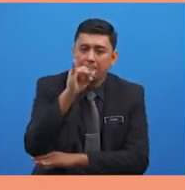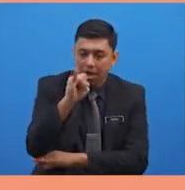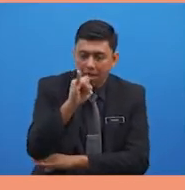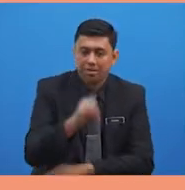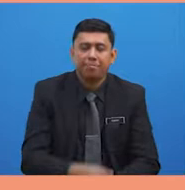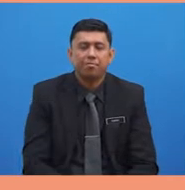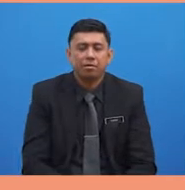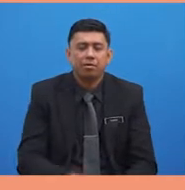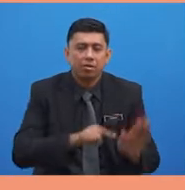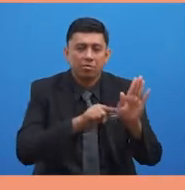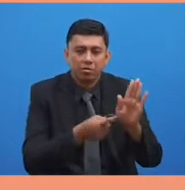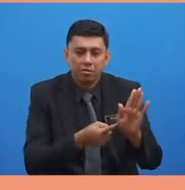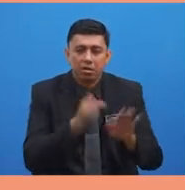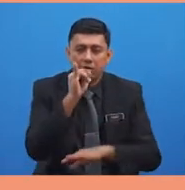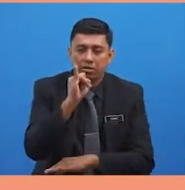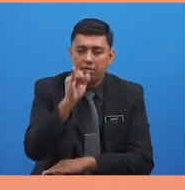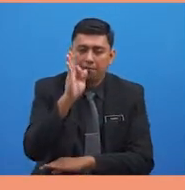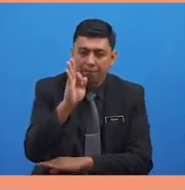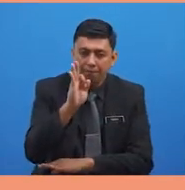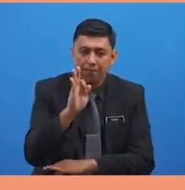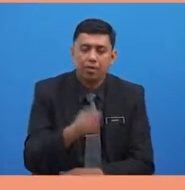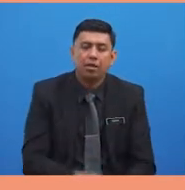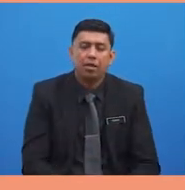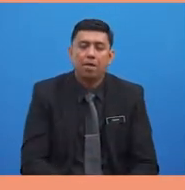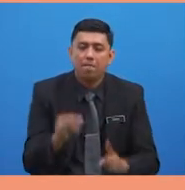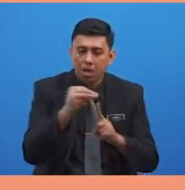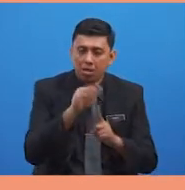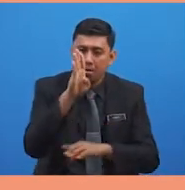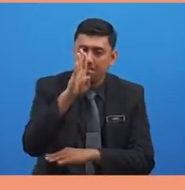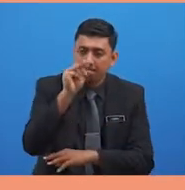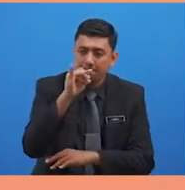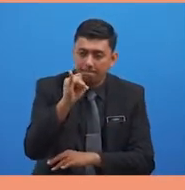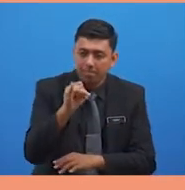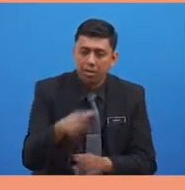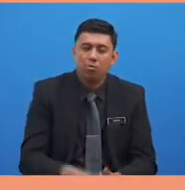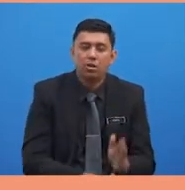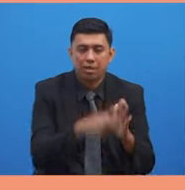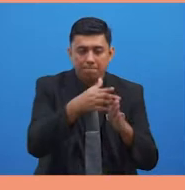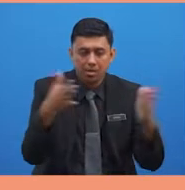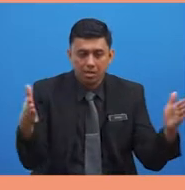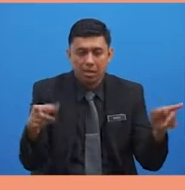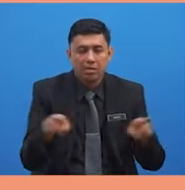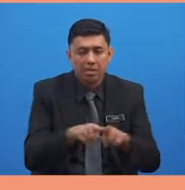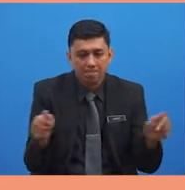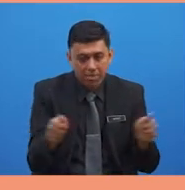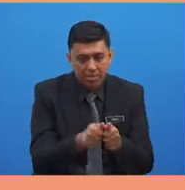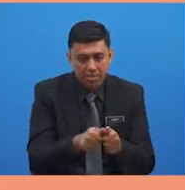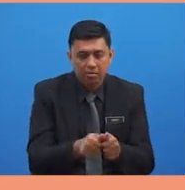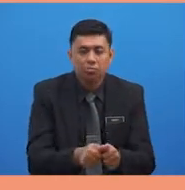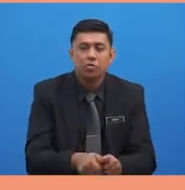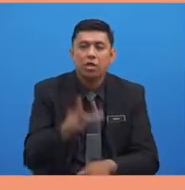BMI. Mulakan dengan if skor BMI lebih besar atau sama